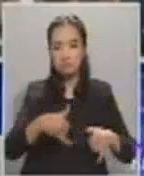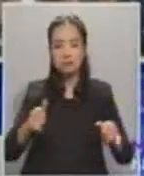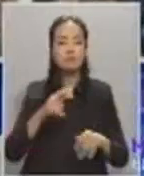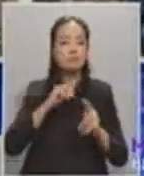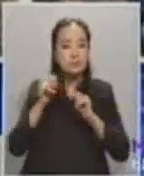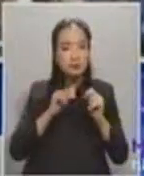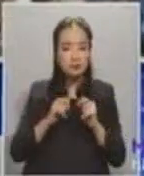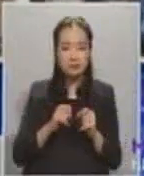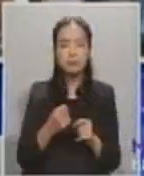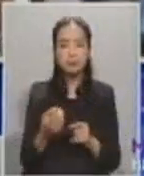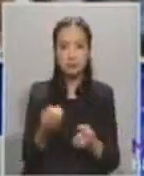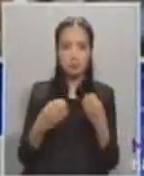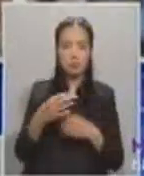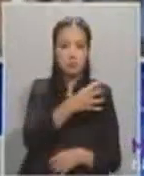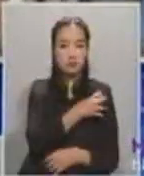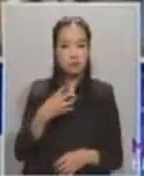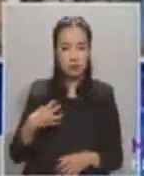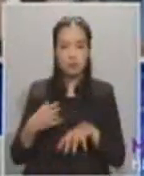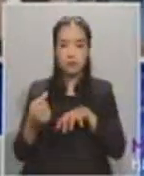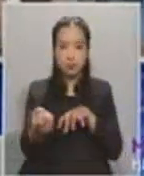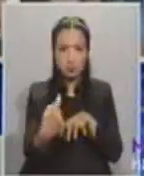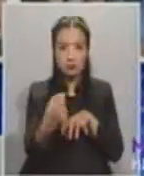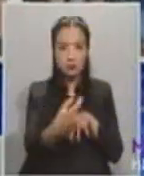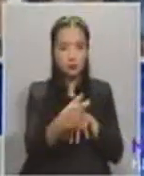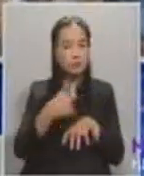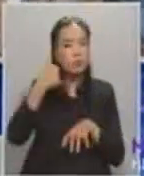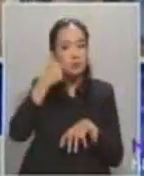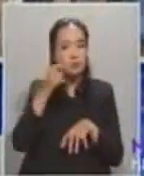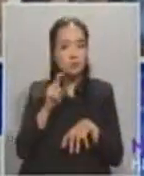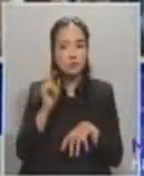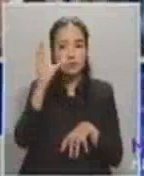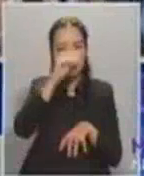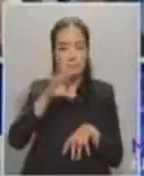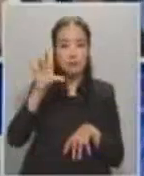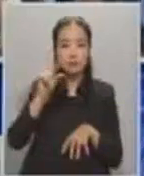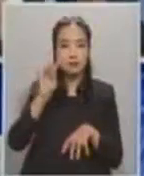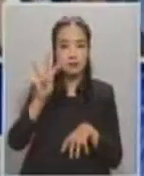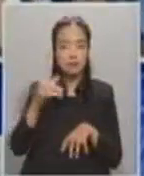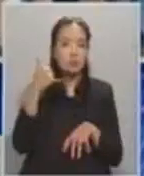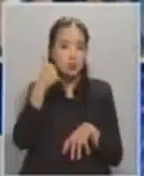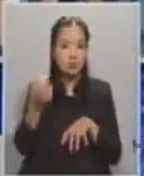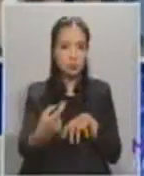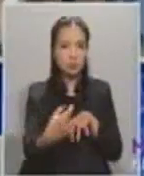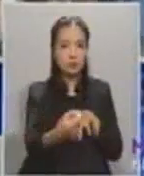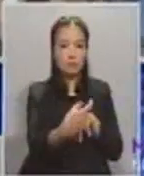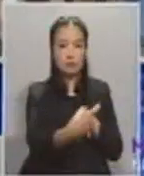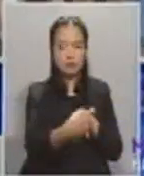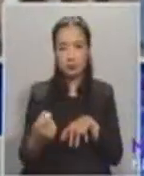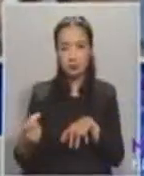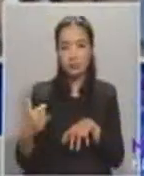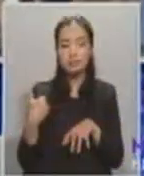ติดต่อกับทางสถานทูตได้ทางสายด่วนที่เราเปิดอยู่24ชั่วโมงรวมทั้งติดต่อผ่